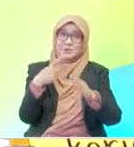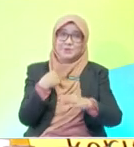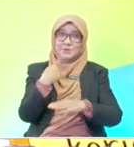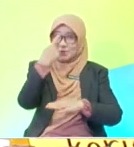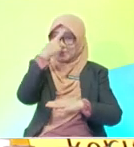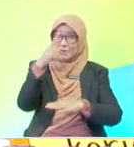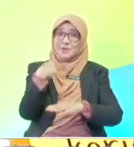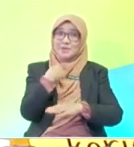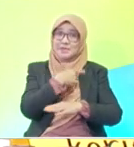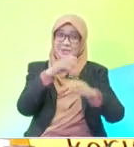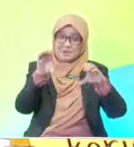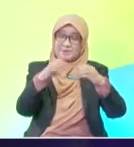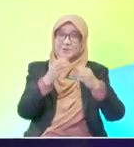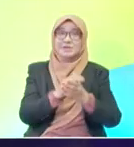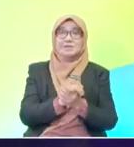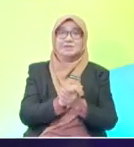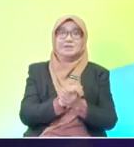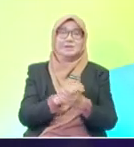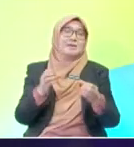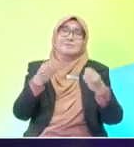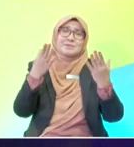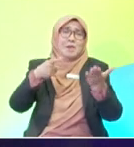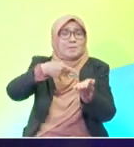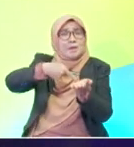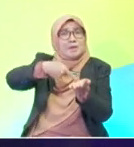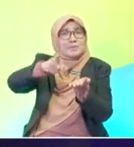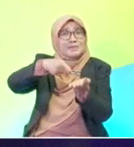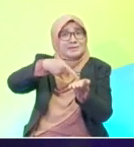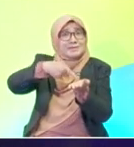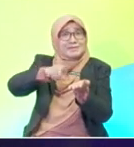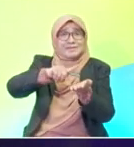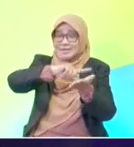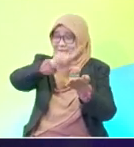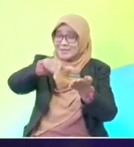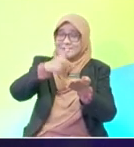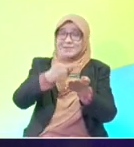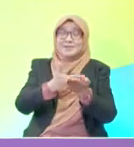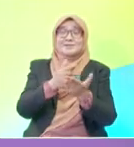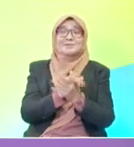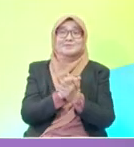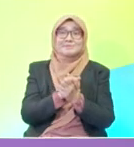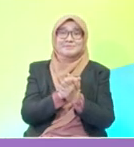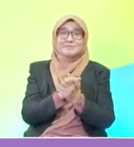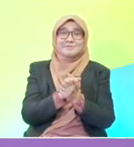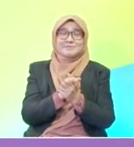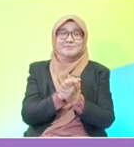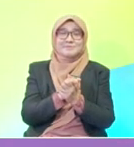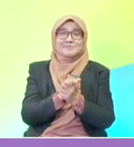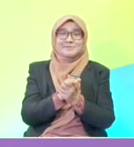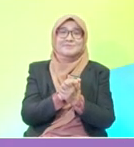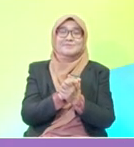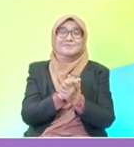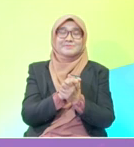hasilkan. Okay. Cikgu, macam mana dengan pentaksiran keseluruhan saya, cikgu? Okey. Hebat ke tidak, cikgu? Okey, untuk cikgu nak buat pentaksiran Abang